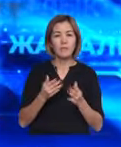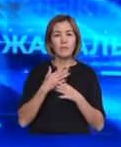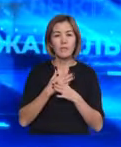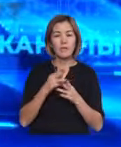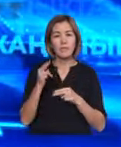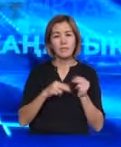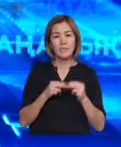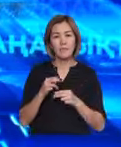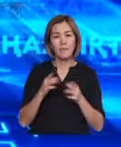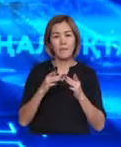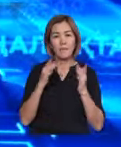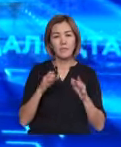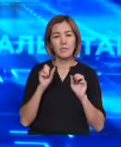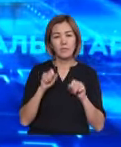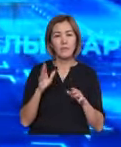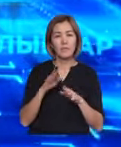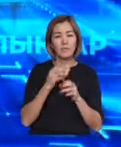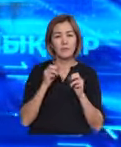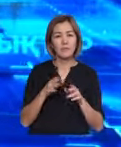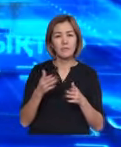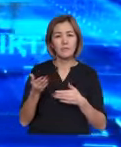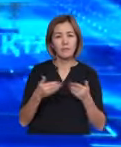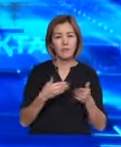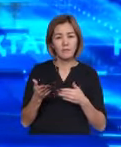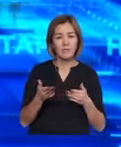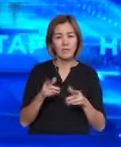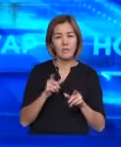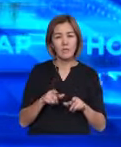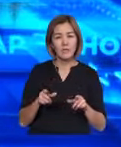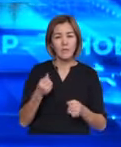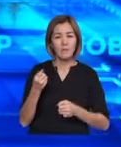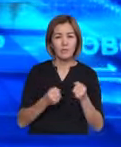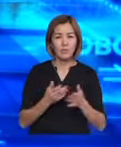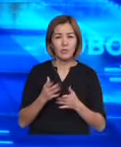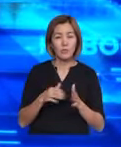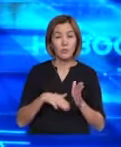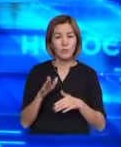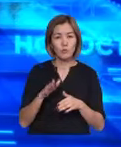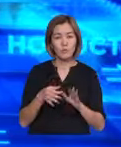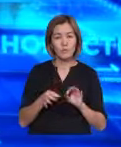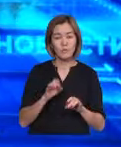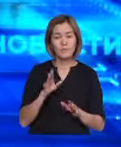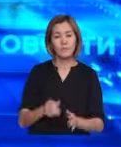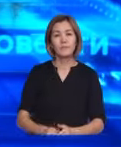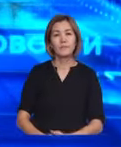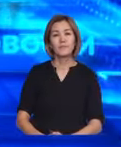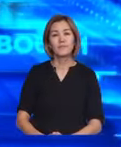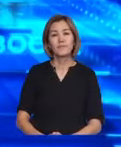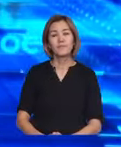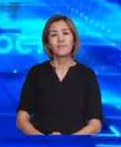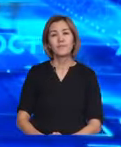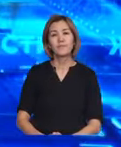строительству моста доступность и Безопасность передвижения для граждан значительно улучшилась нурмахан бето